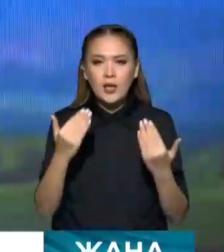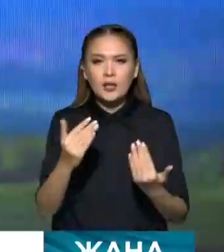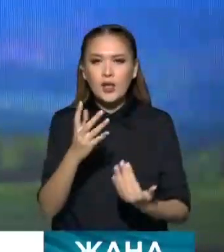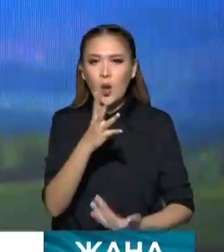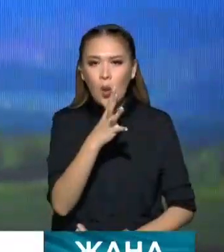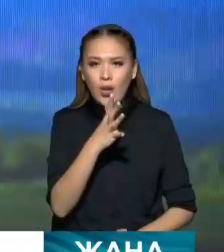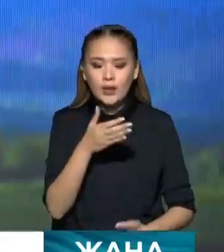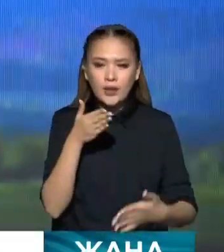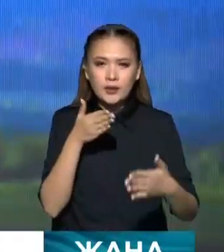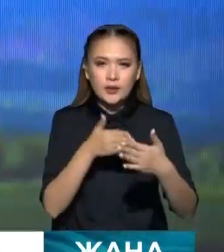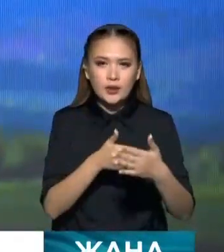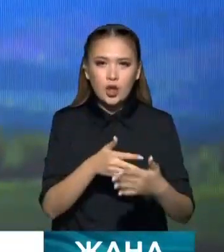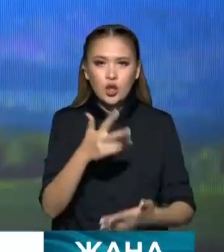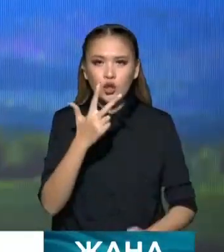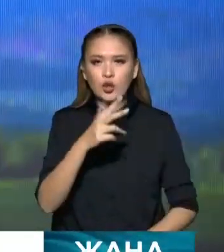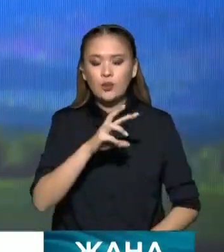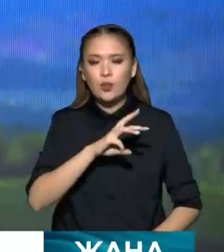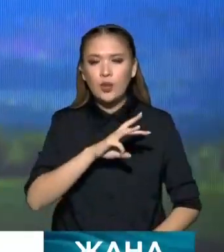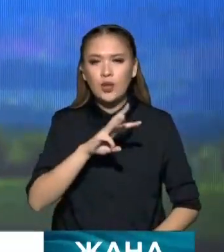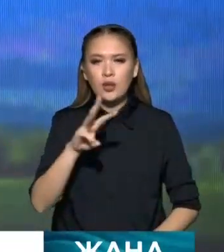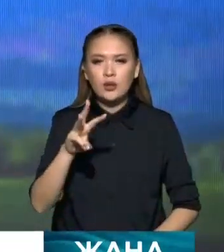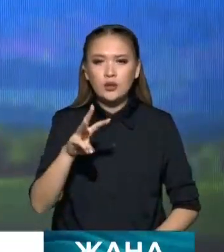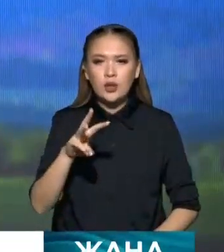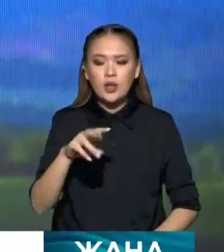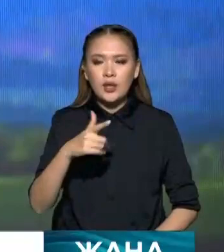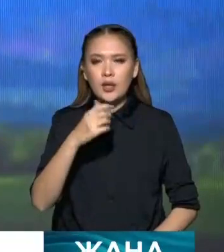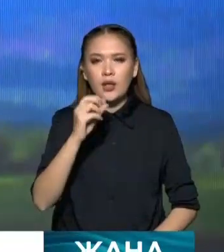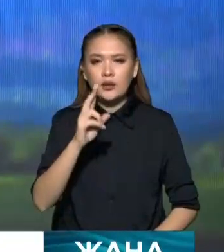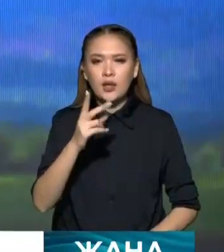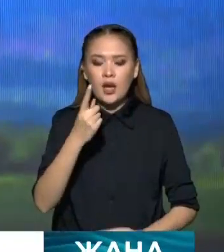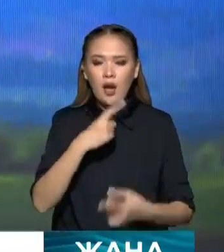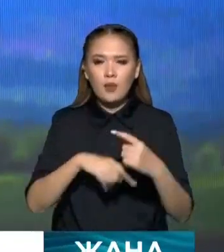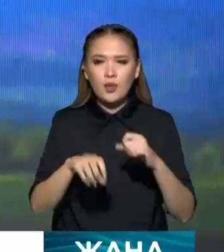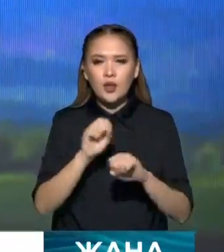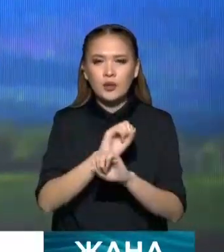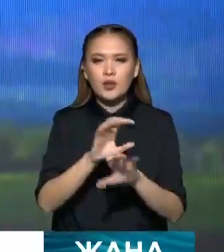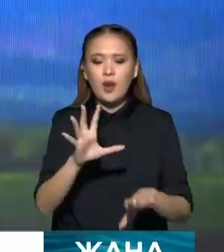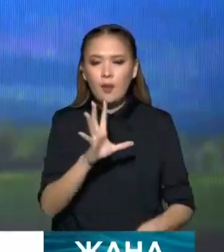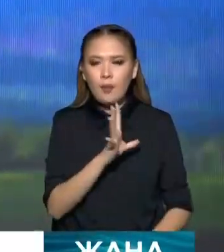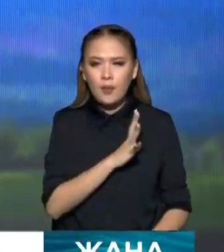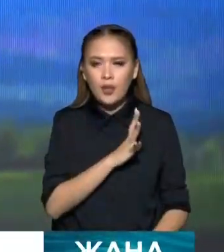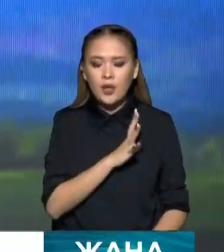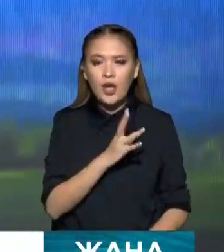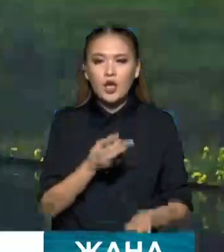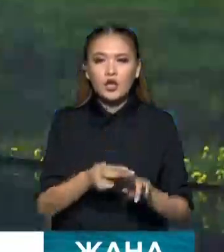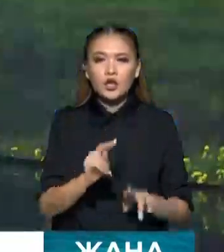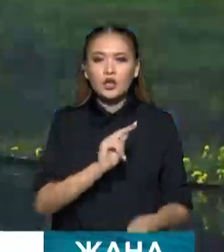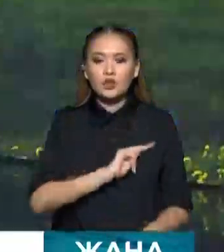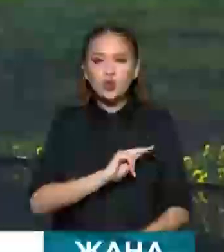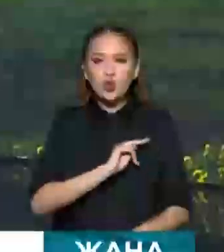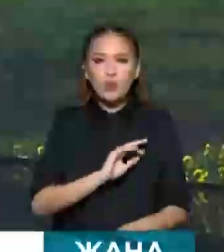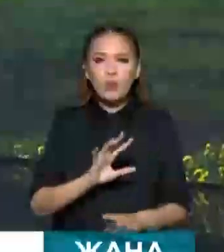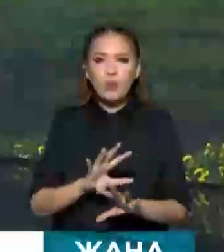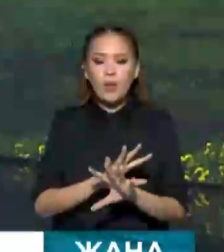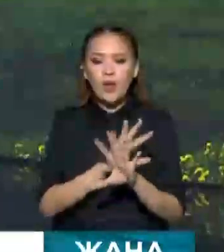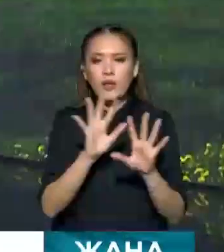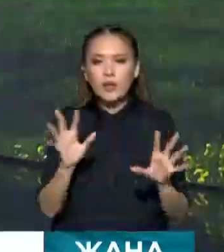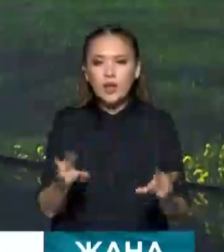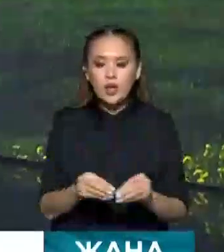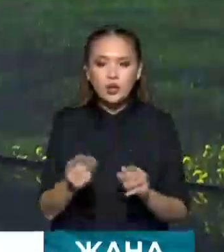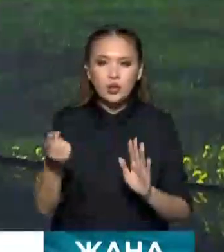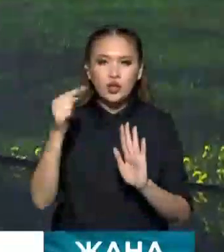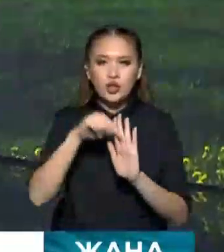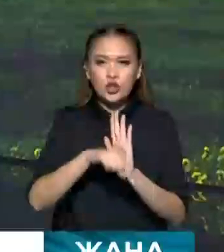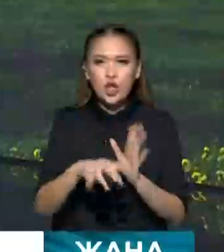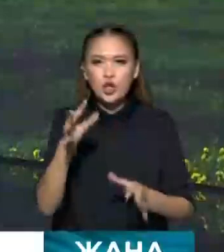уақытқа дейін 3,5 миллион гектар жер қайтарылды. Енді бұл жұмыстың барлығы соның ішінде және сотқа